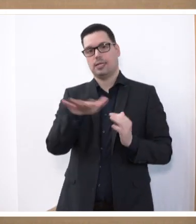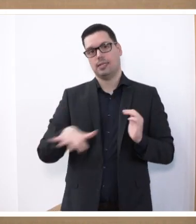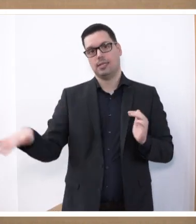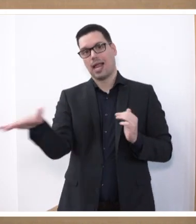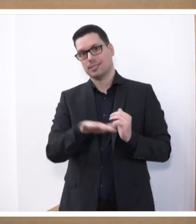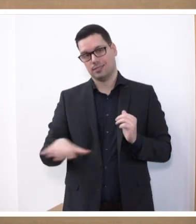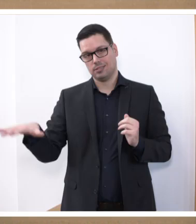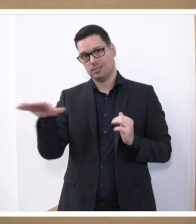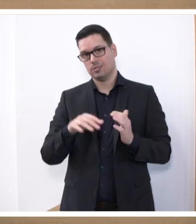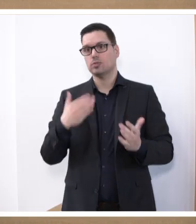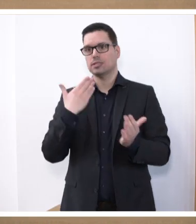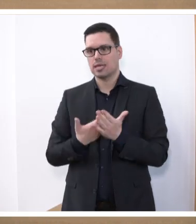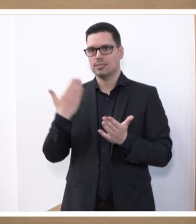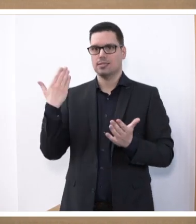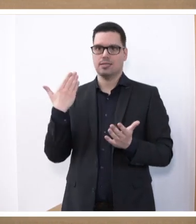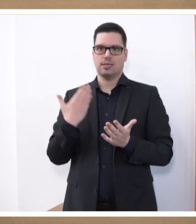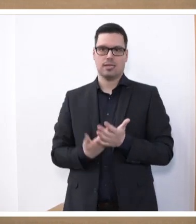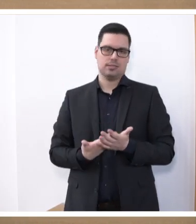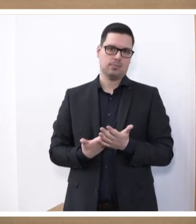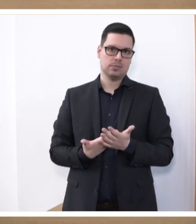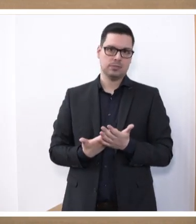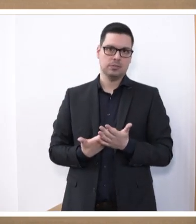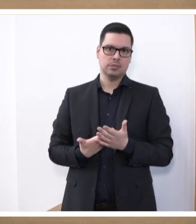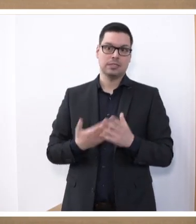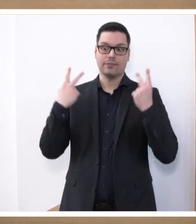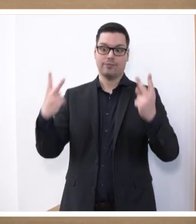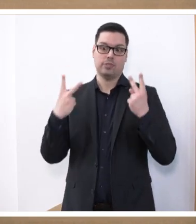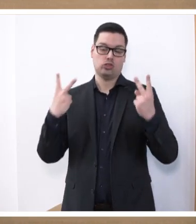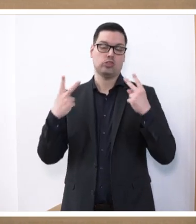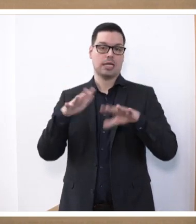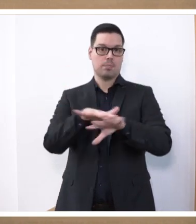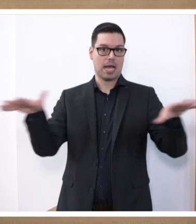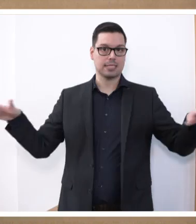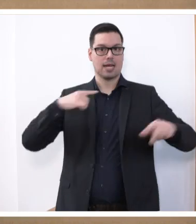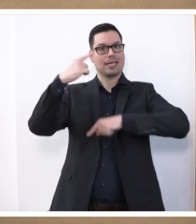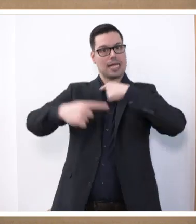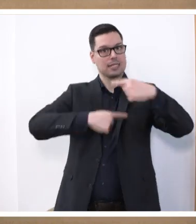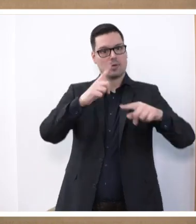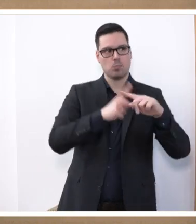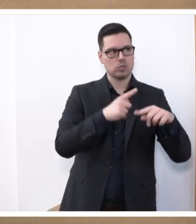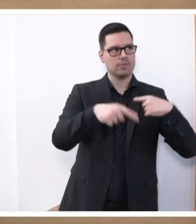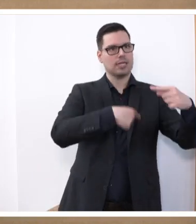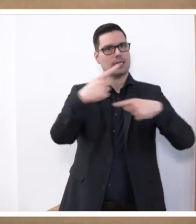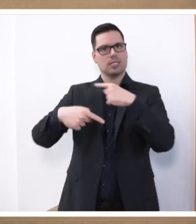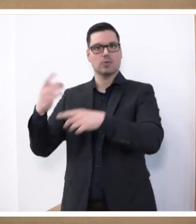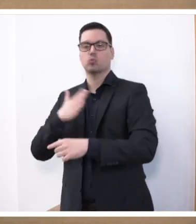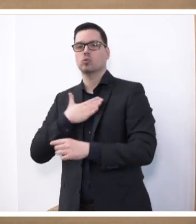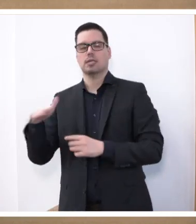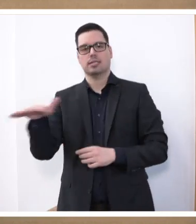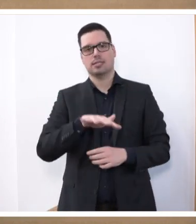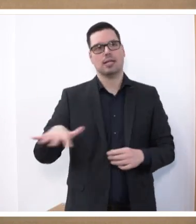leisten und deswegen ist das wirklich ein ein wichtiger Beitrag zur Entwicklung positiven Entwicklung unseres